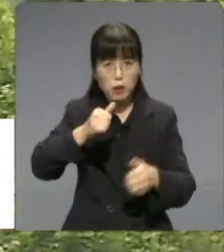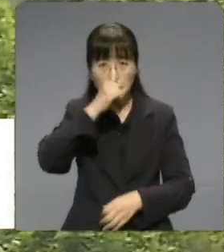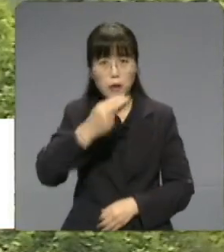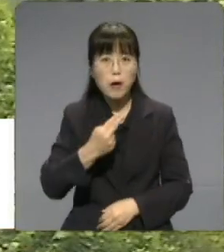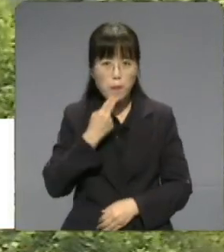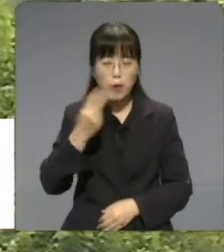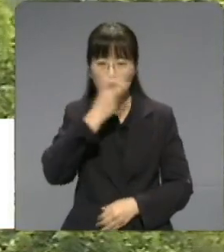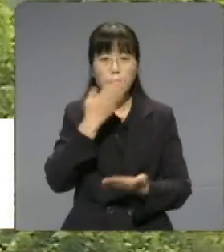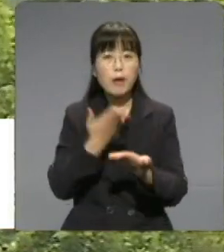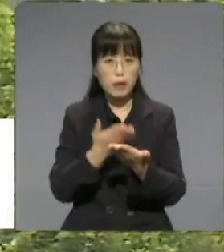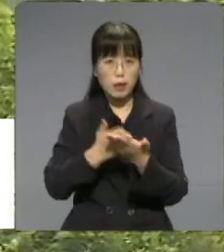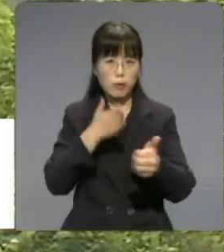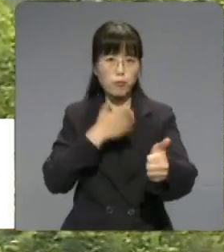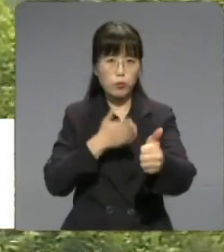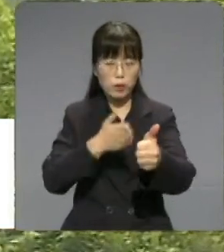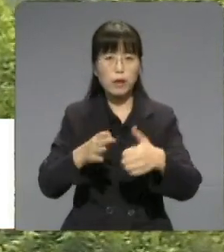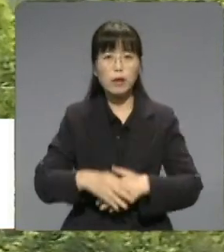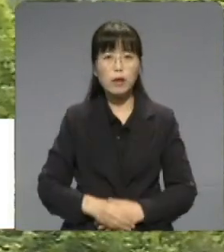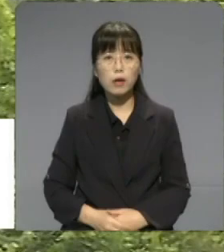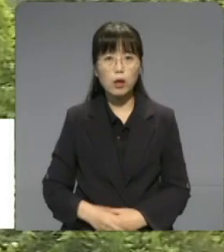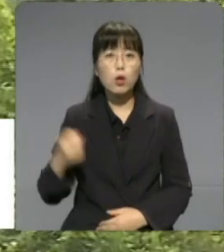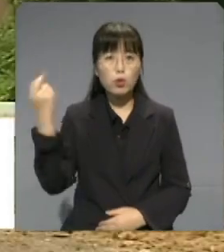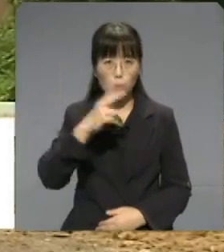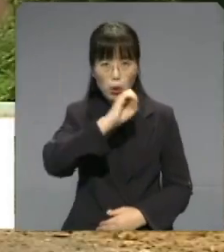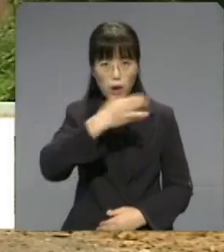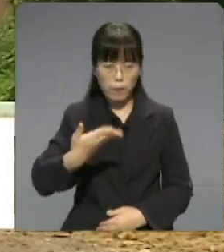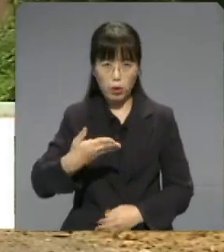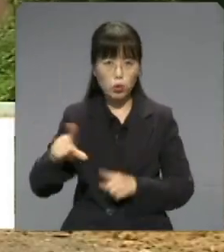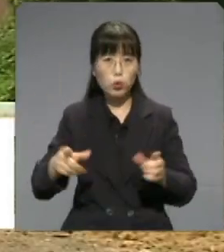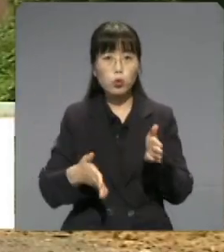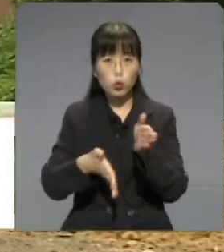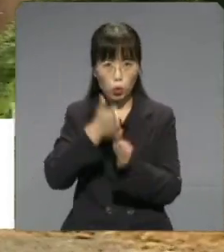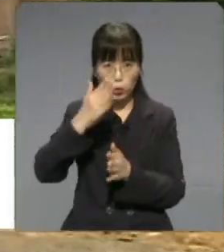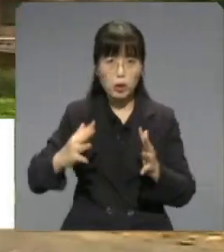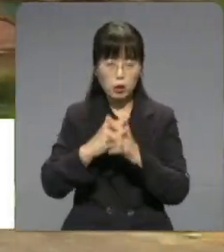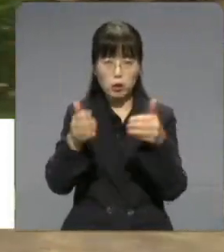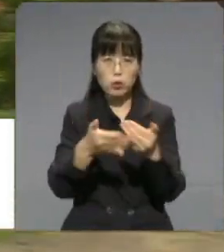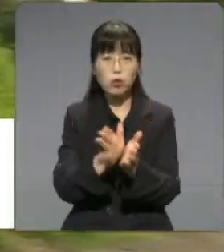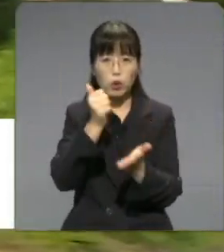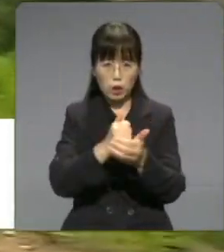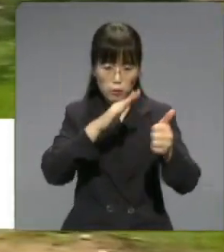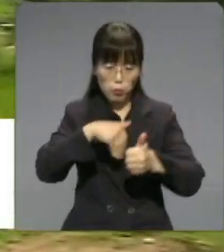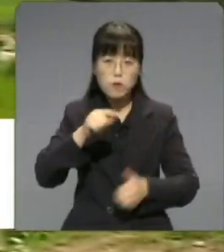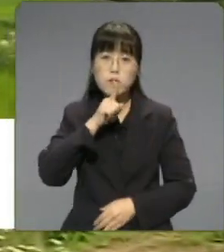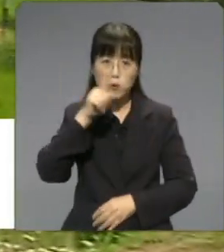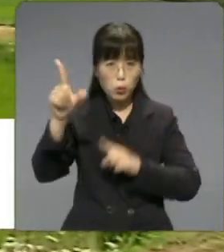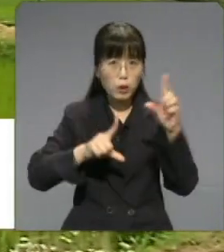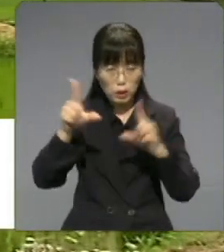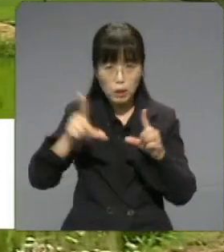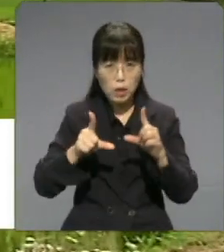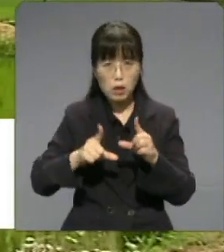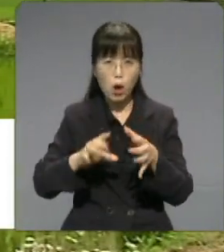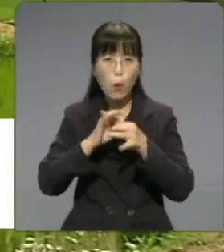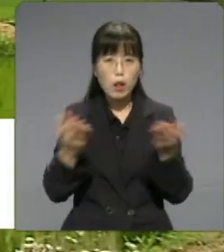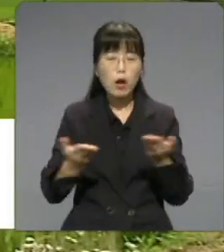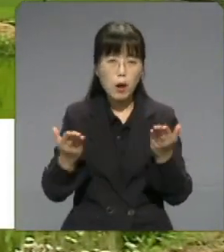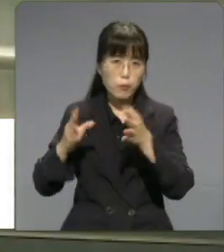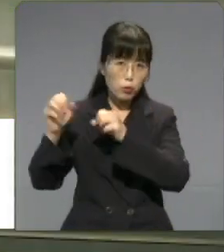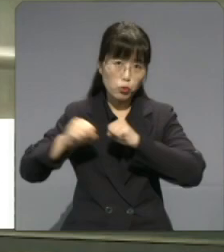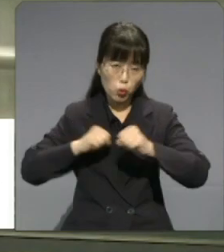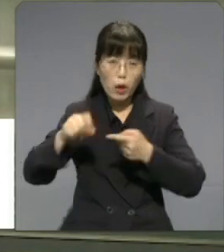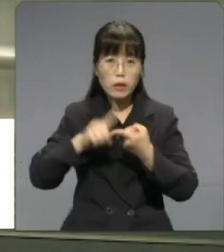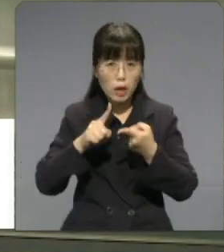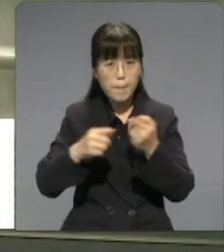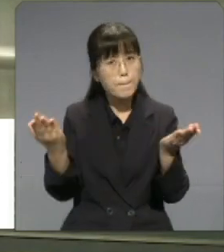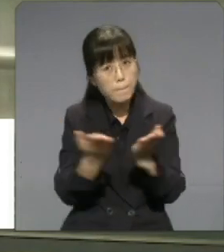있었는지 감사해달라고 요구했습니다. 또 양평군 도시건설국장이 불구속 기소된 상태에서 관련 업무를 수행하는